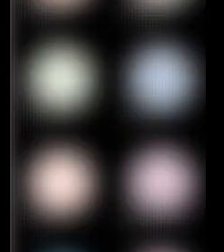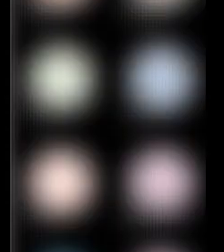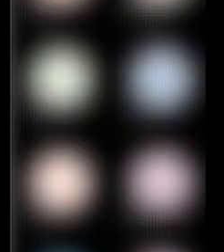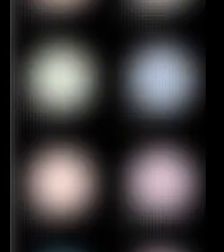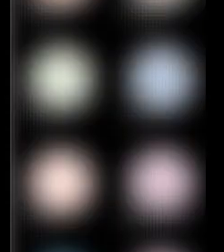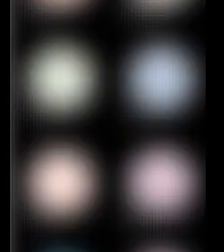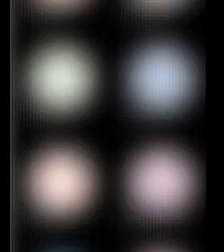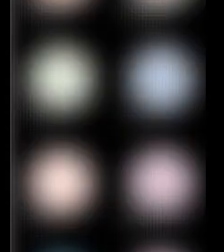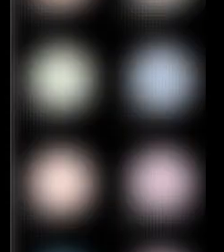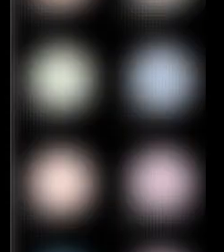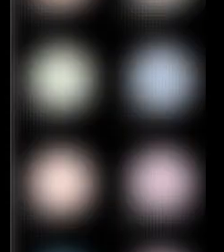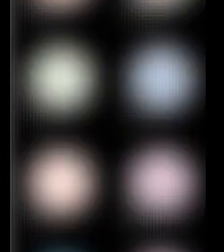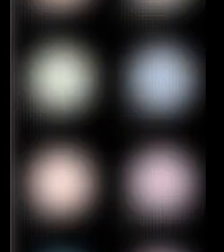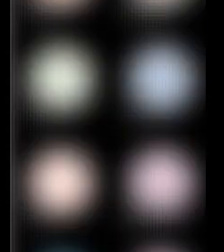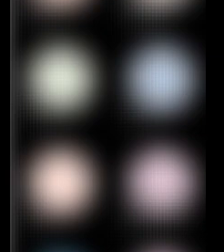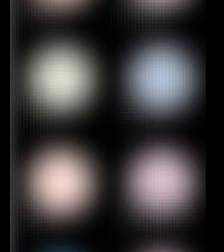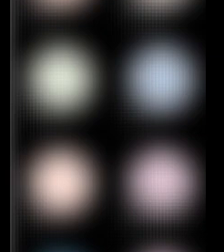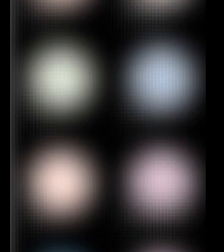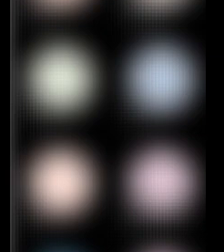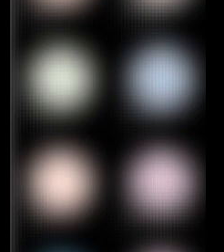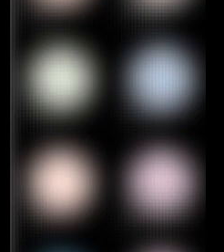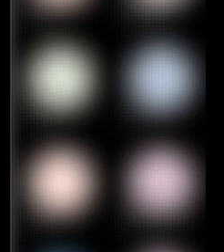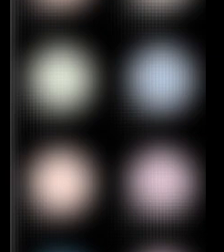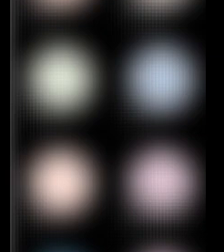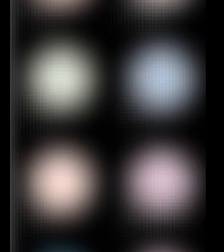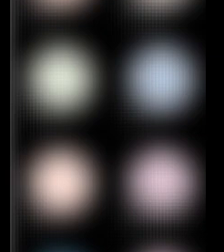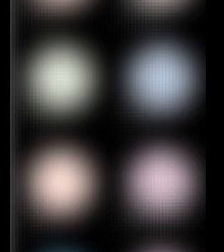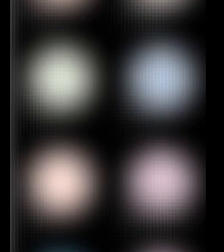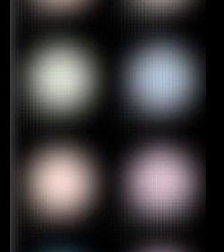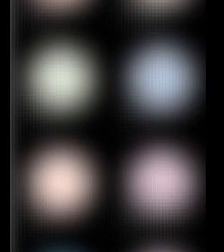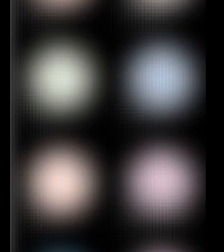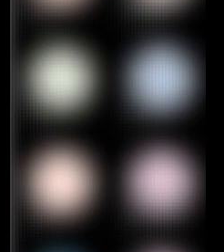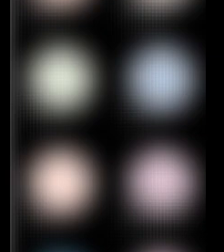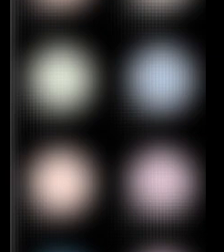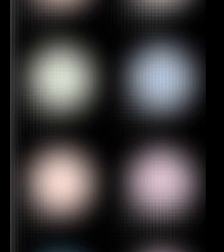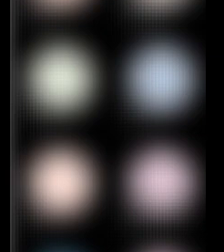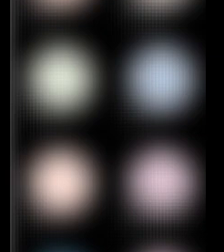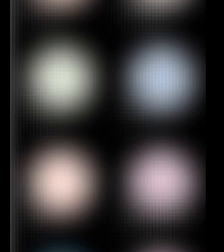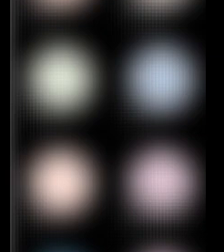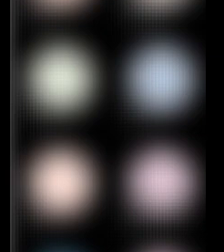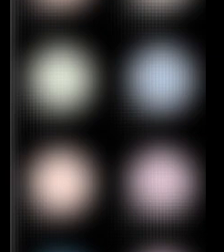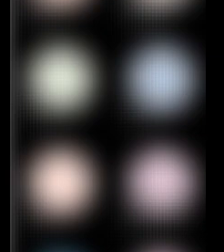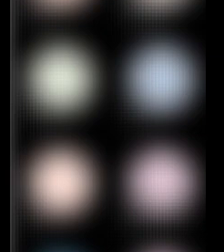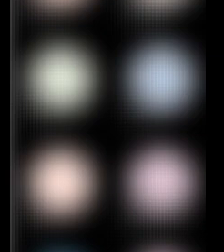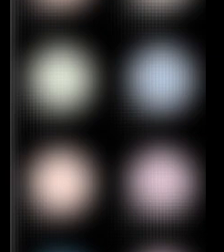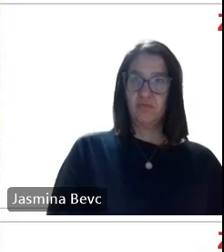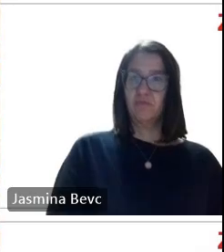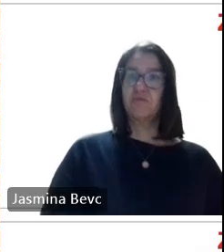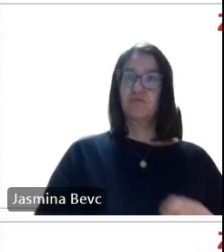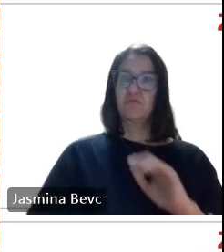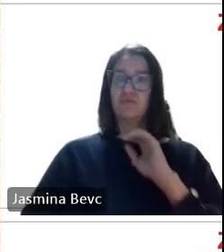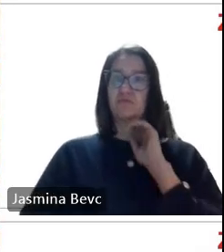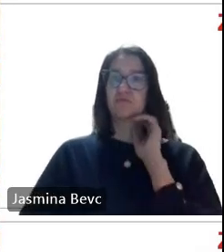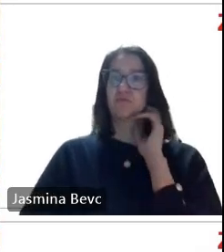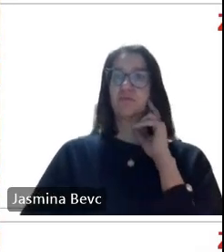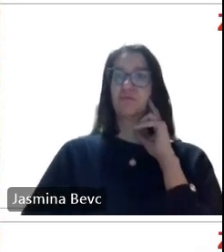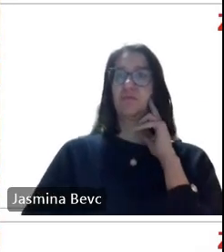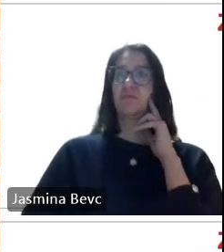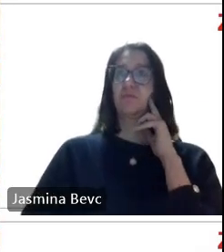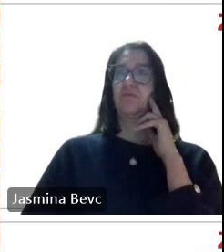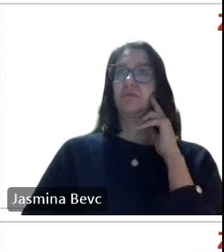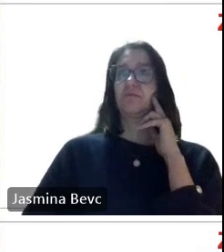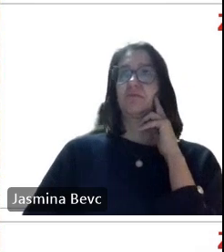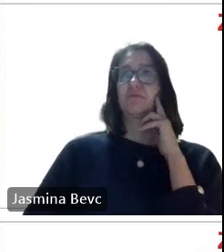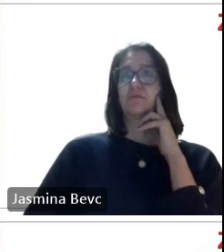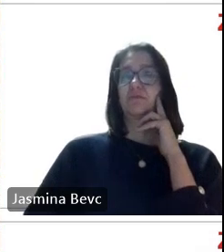predajam besedo gospodu Radovanu Repniku, strokovnjaku za toplotne črpalke. V redu, še enkrat